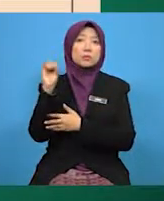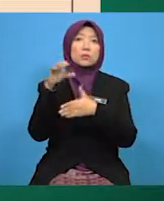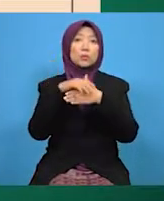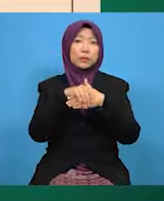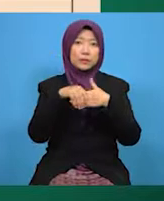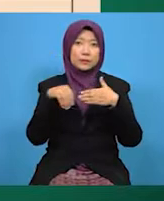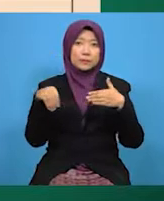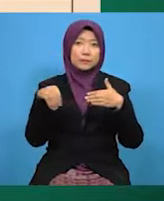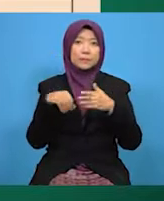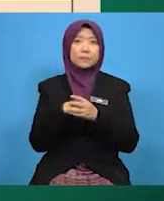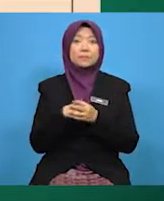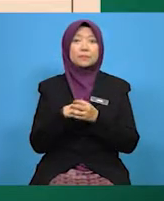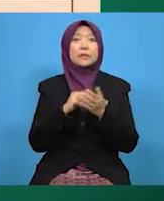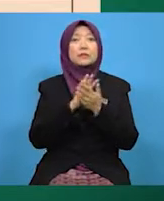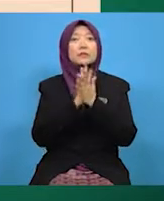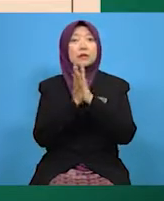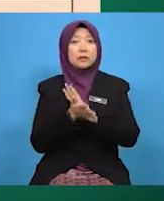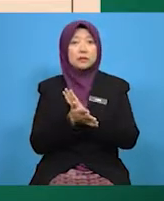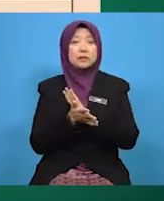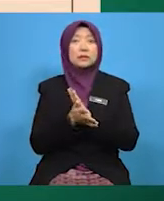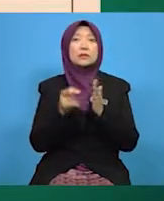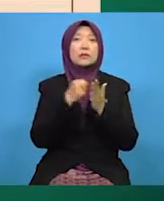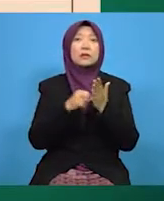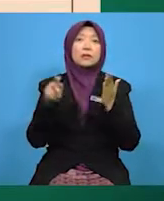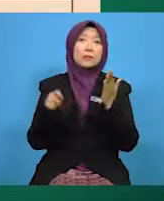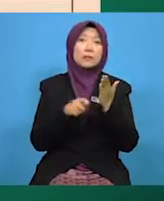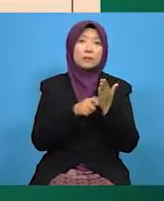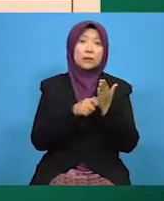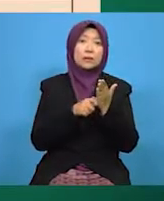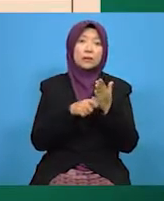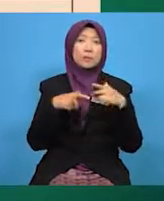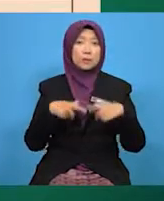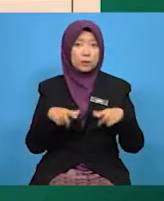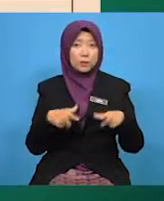RM250. Maka nilai ditambah perabot ialah